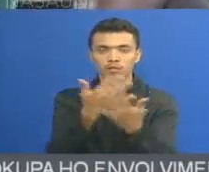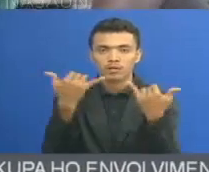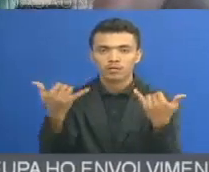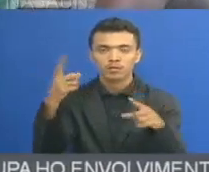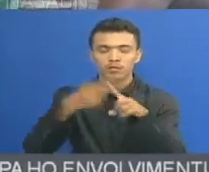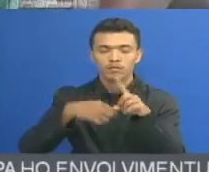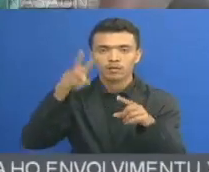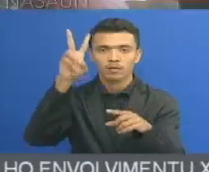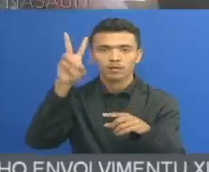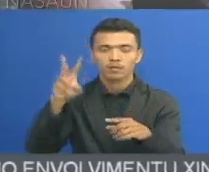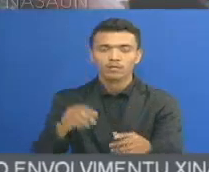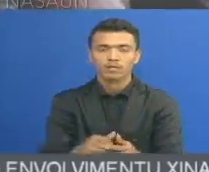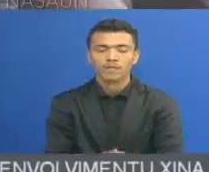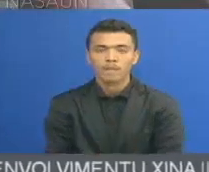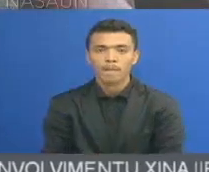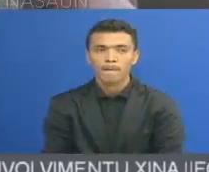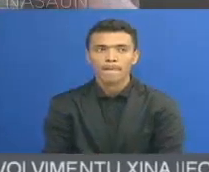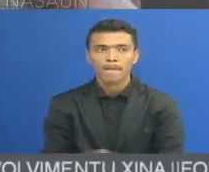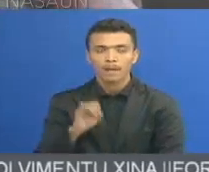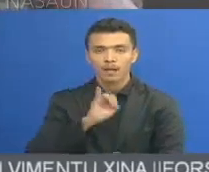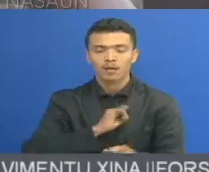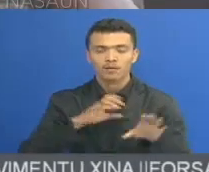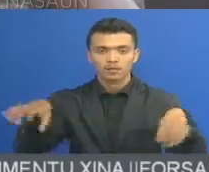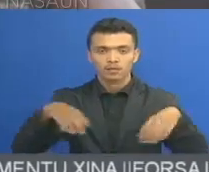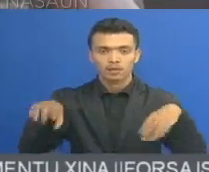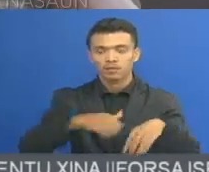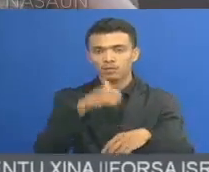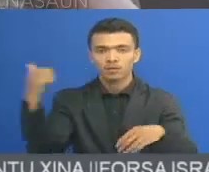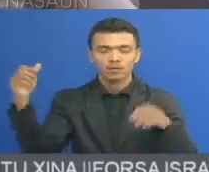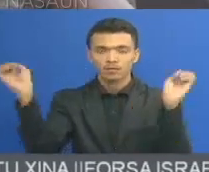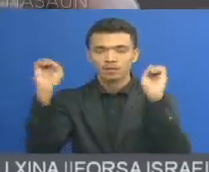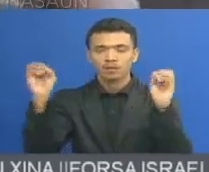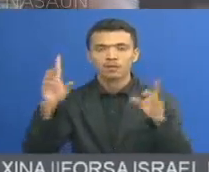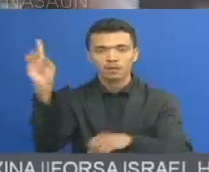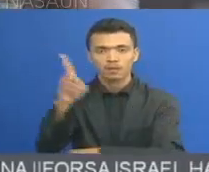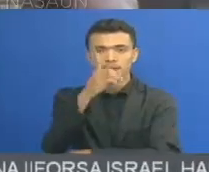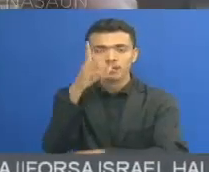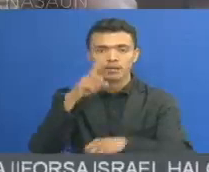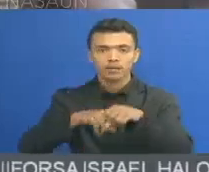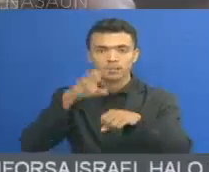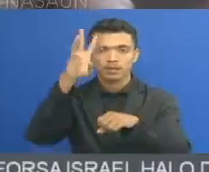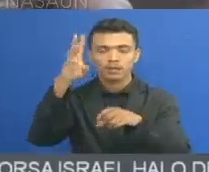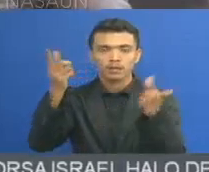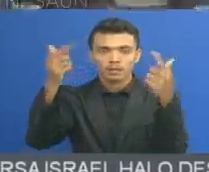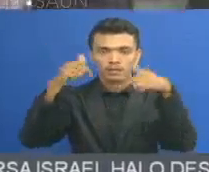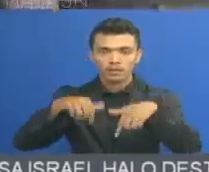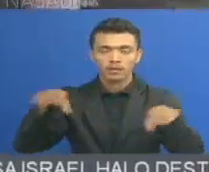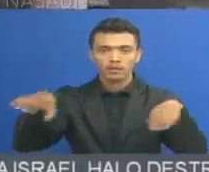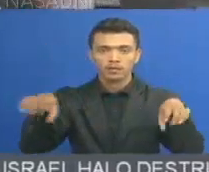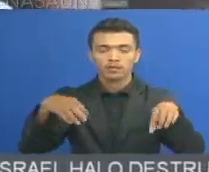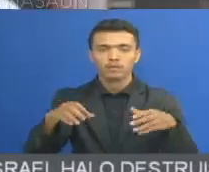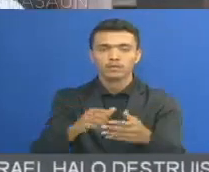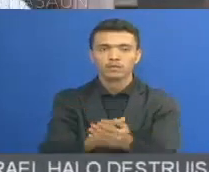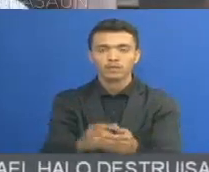ohin tanggal 24 tahun. Hau ni servis selu kelai, hau ni servis mang ihan ede. Hau darasan, tukunen hau sayon hau siuma mai servis ihan ede. Hau ni